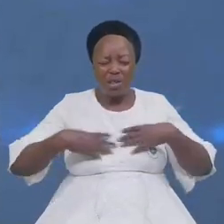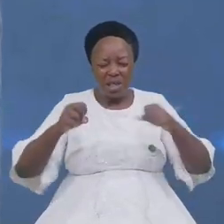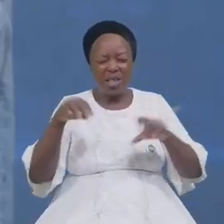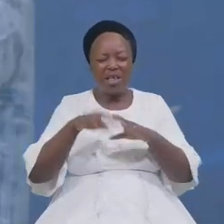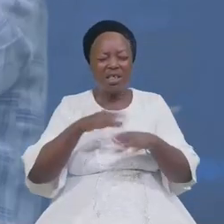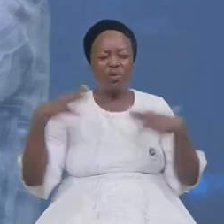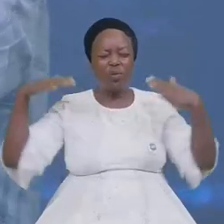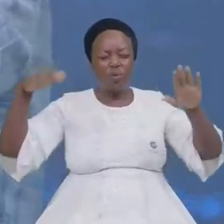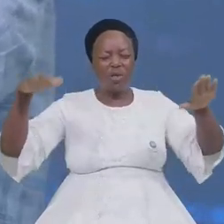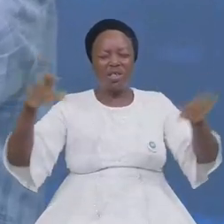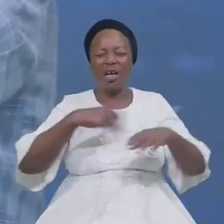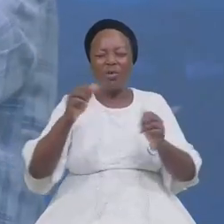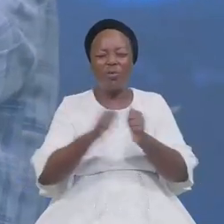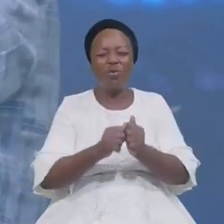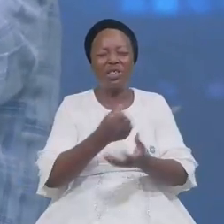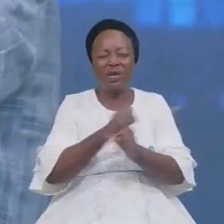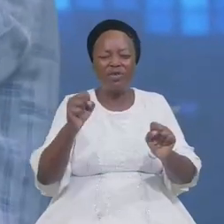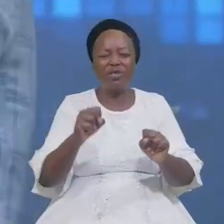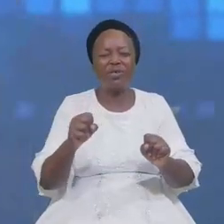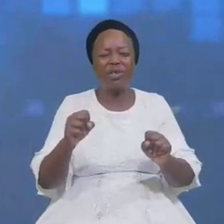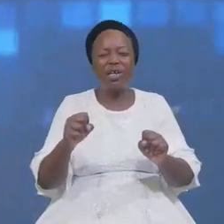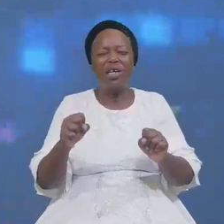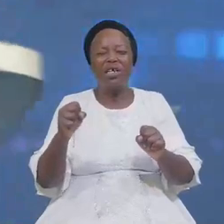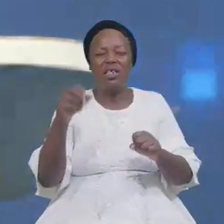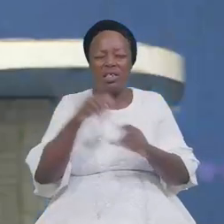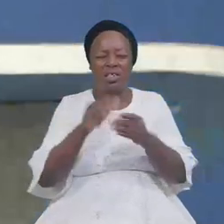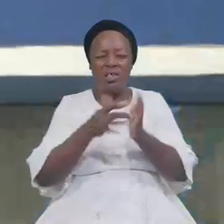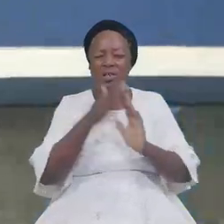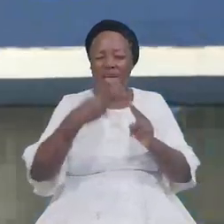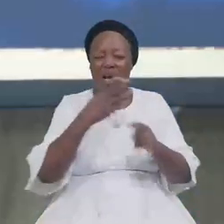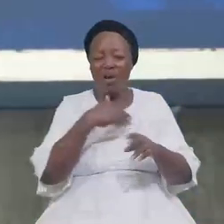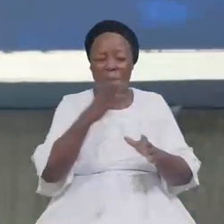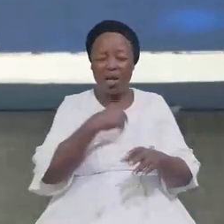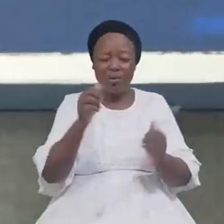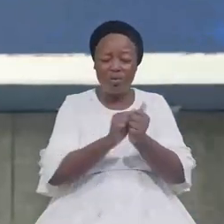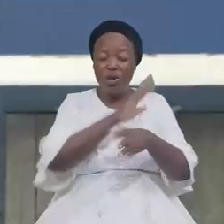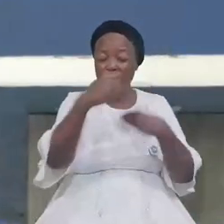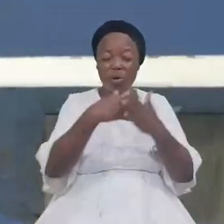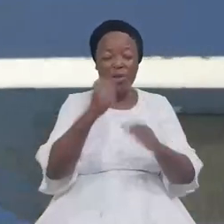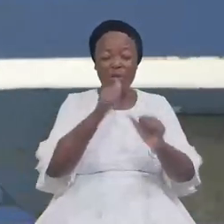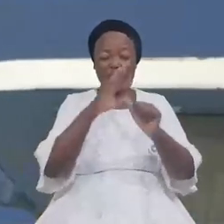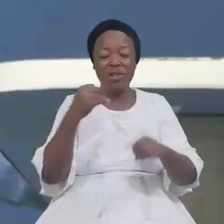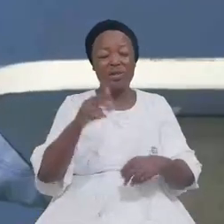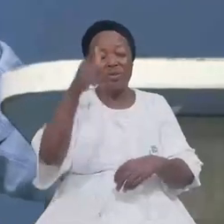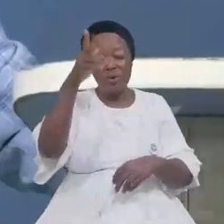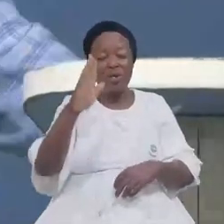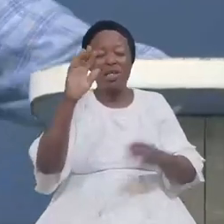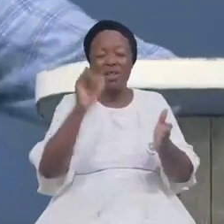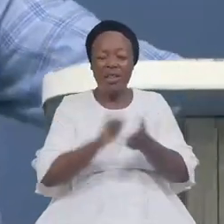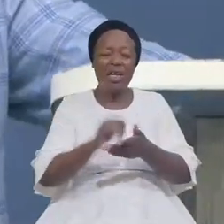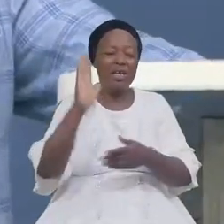ailes, avec la rédemption, avec le salut, avec toutes les bénédictions, que tu